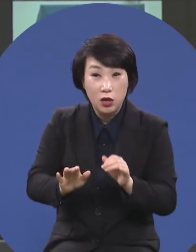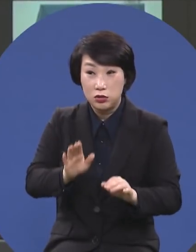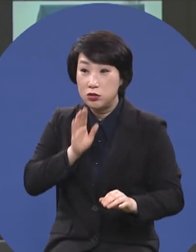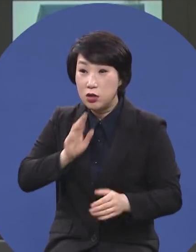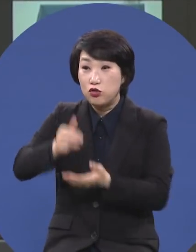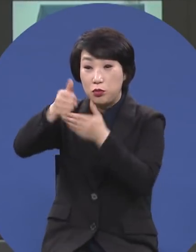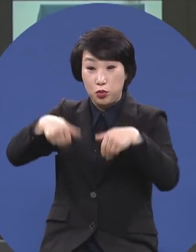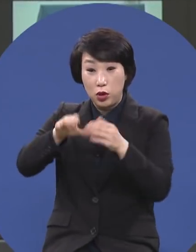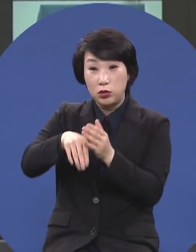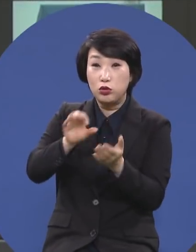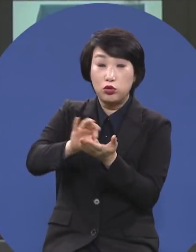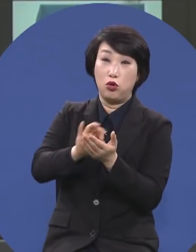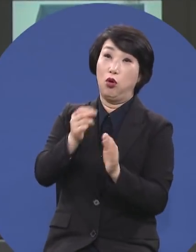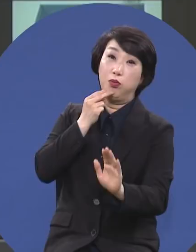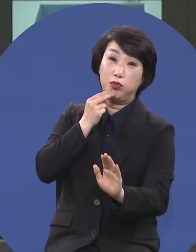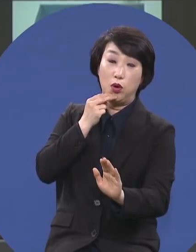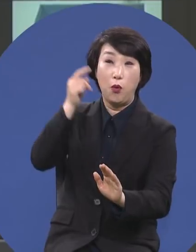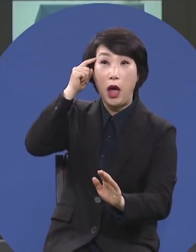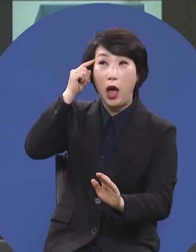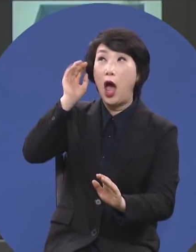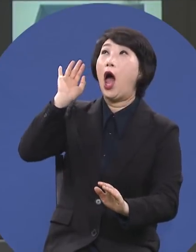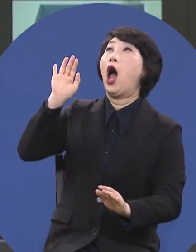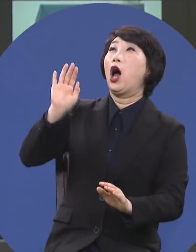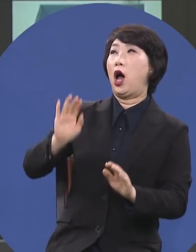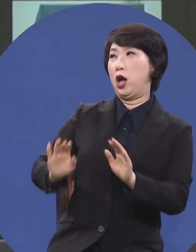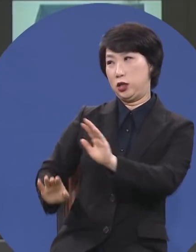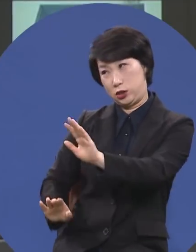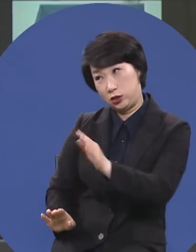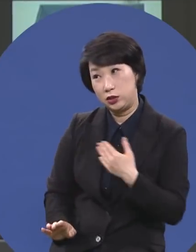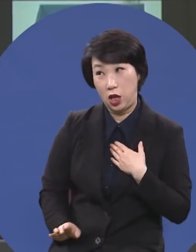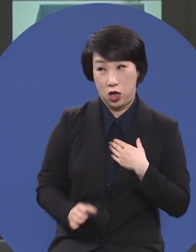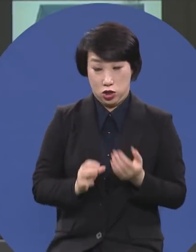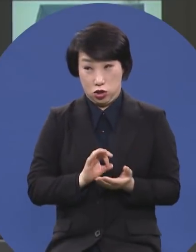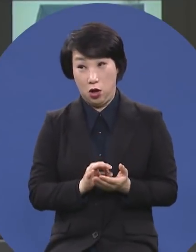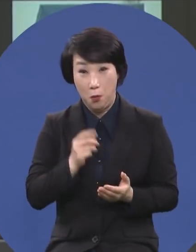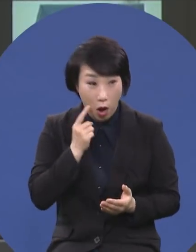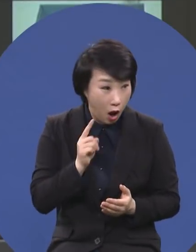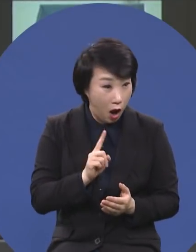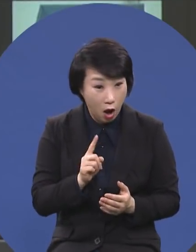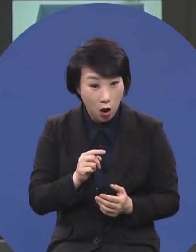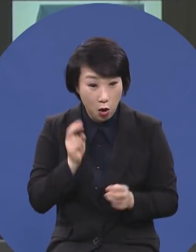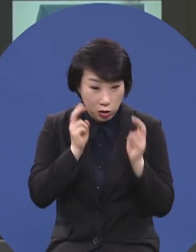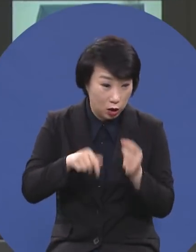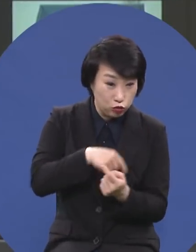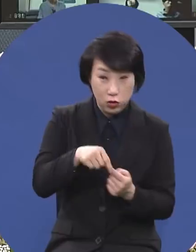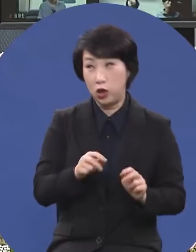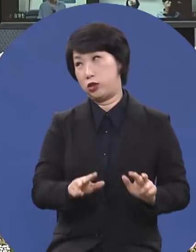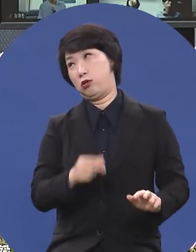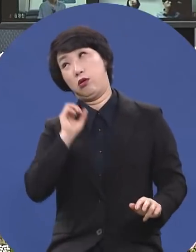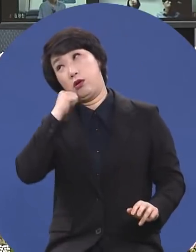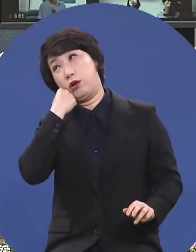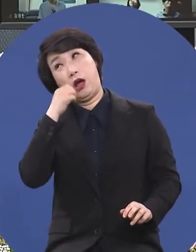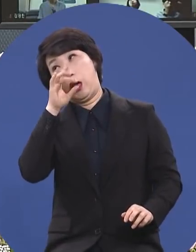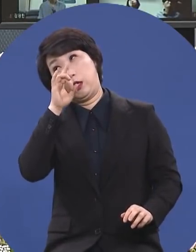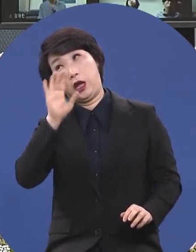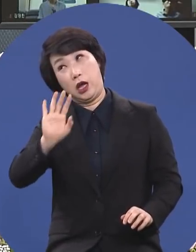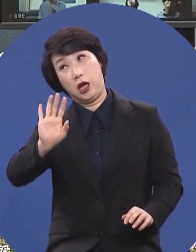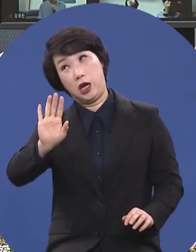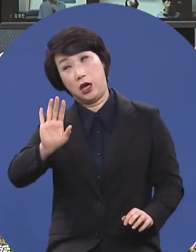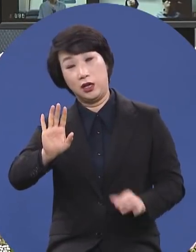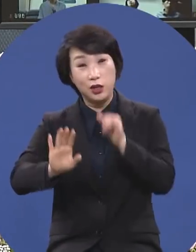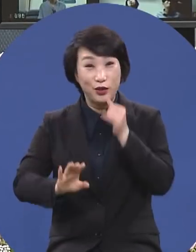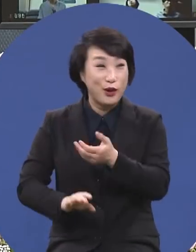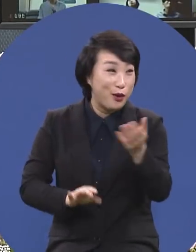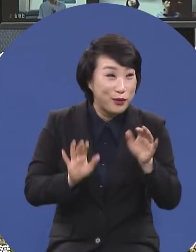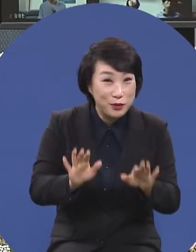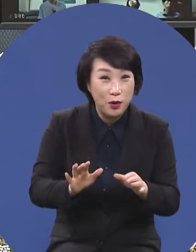써. 왜? 내가 쓰려고 보니까 지금 여러 가지 기업 사정이 어려워. 어느 때나